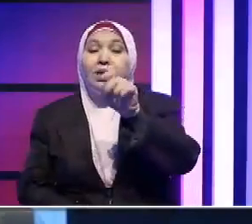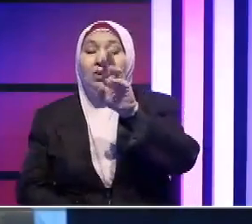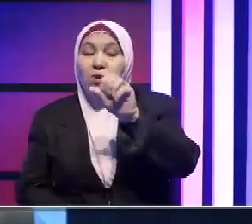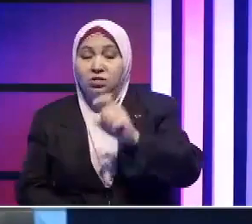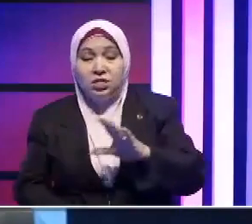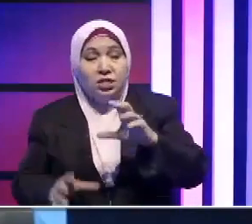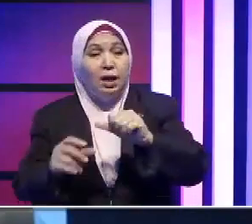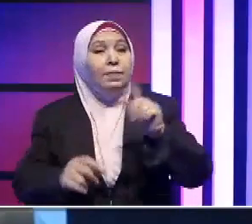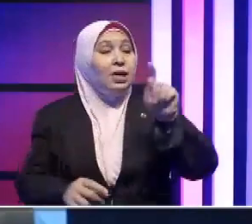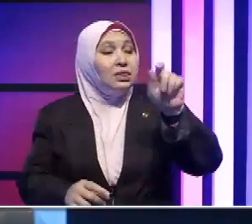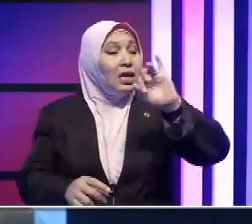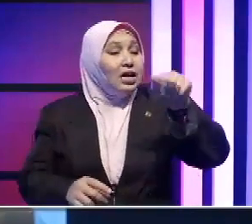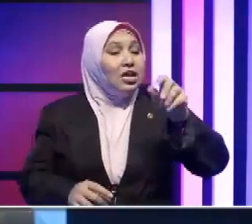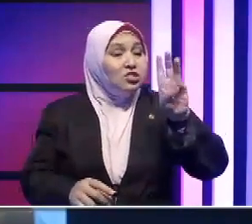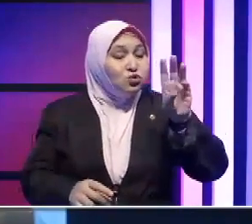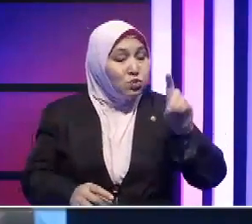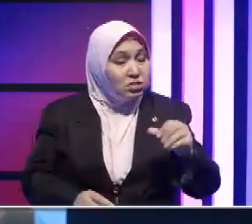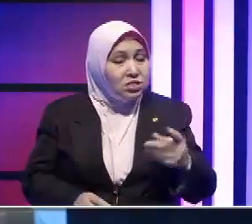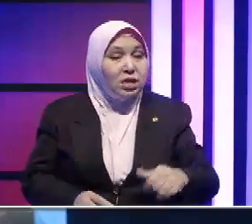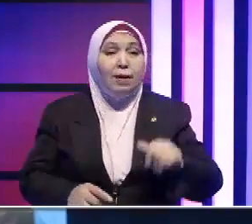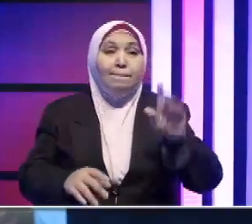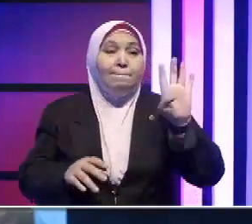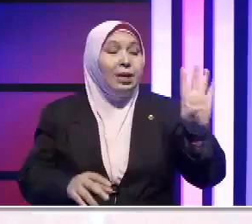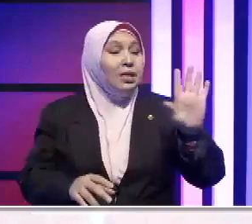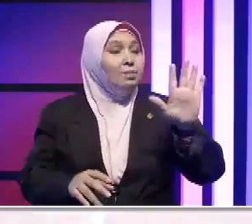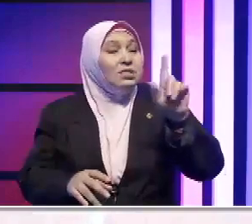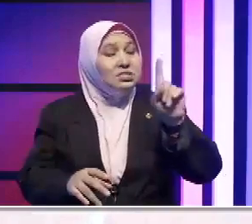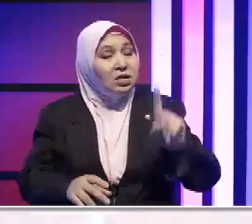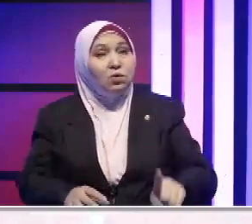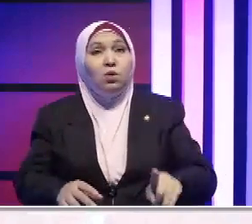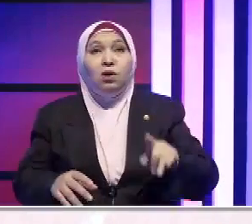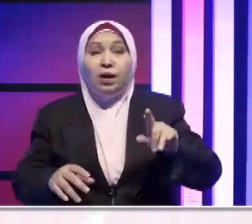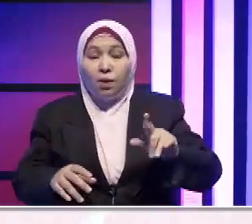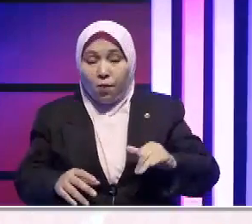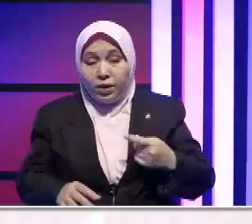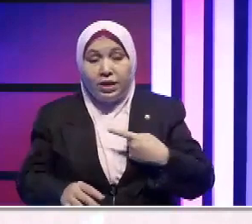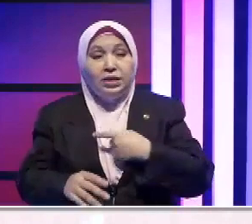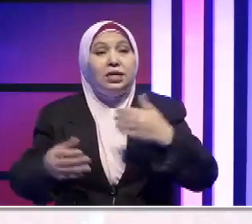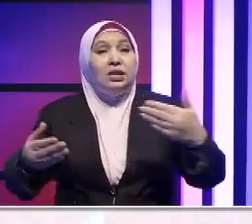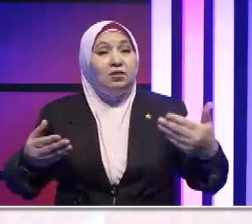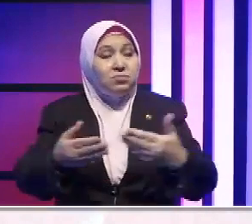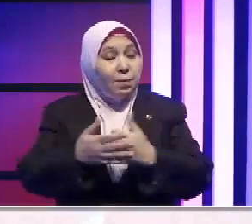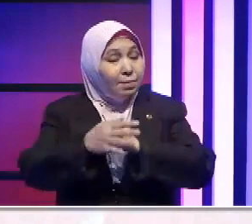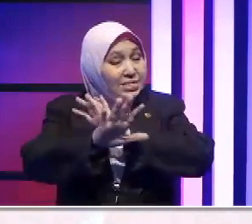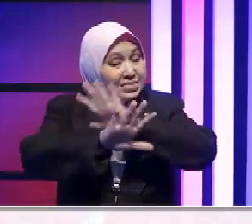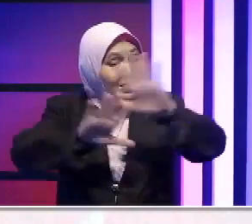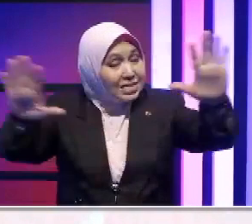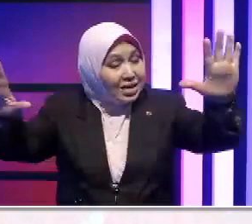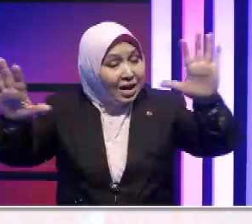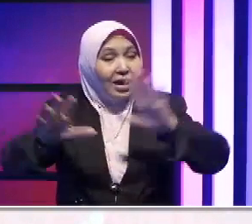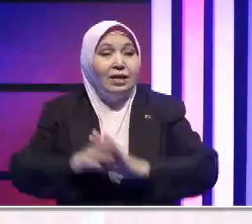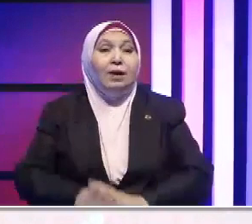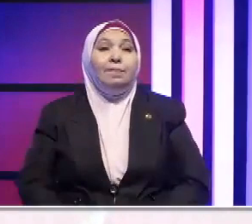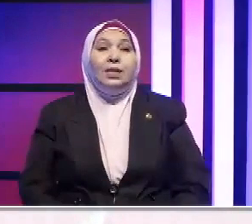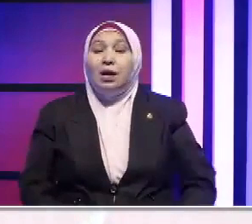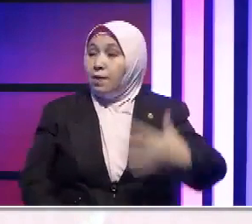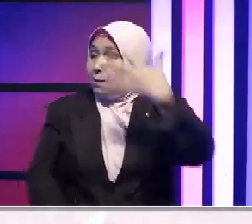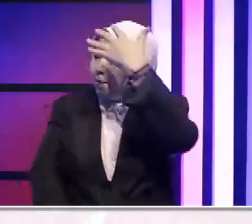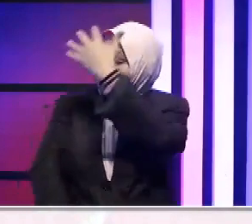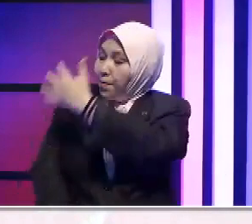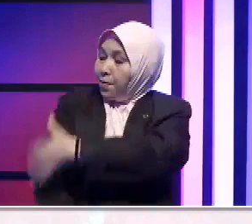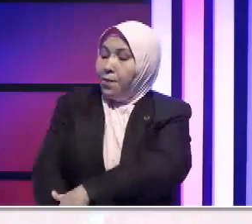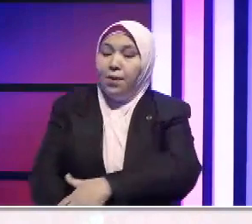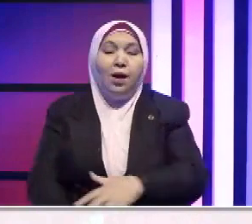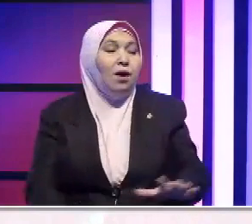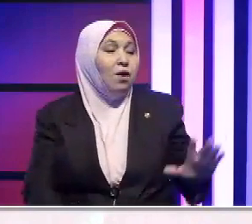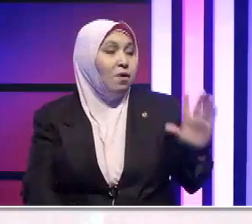Kita ambil tajwid sikit pada muka surat 451 sebelum kita nak sambung lagi pencerahan tadabbur kita. Faltaqamahul